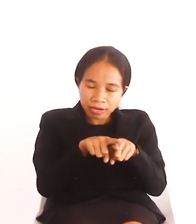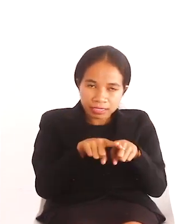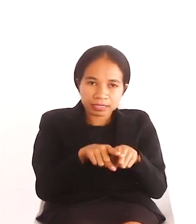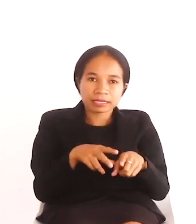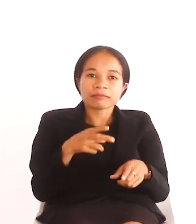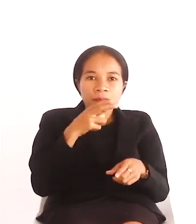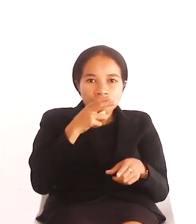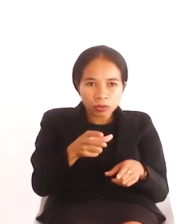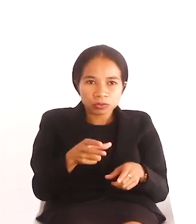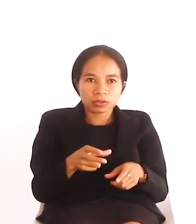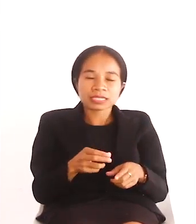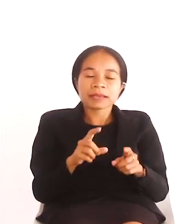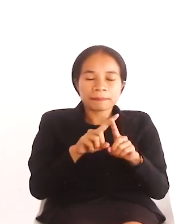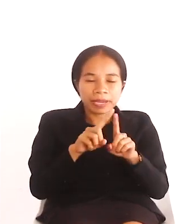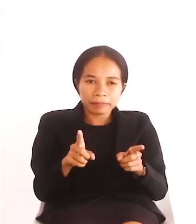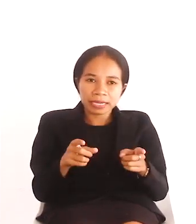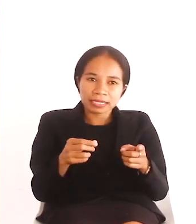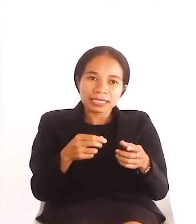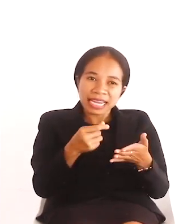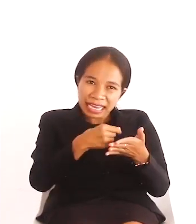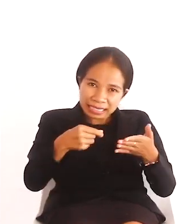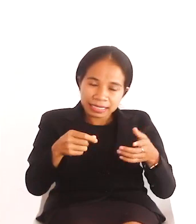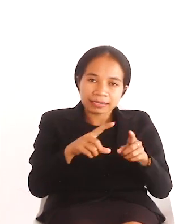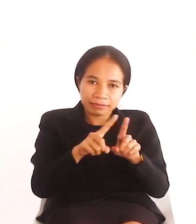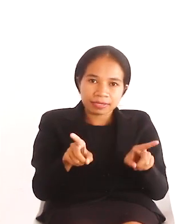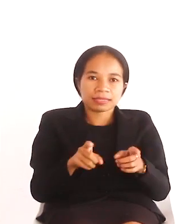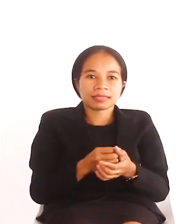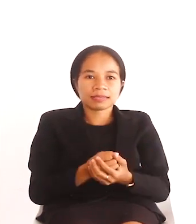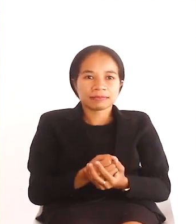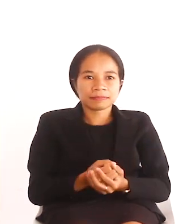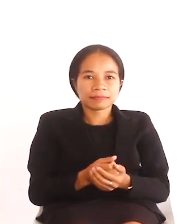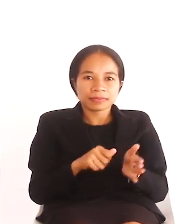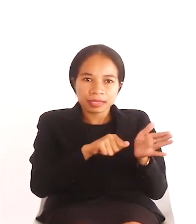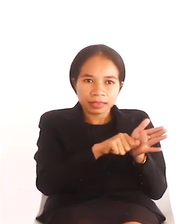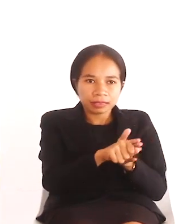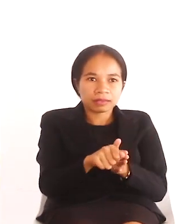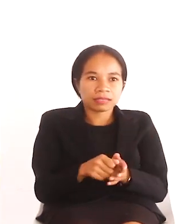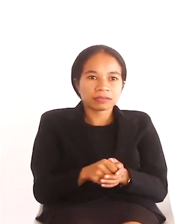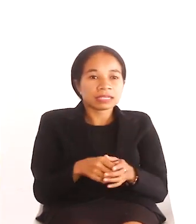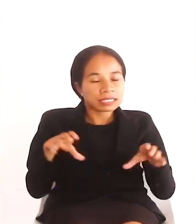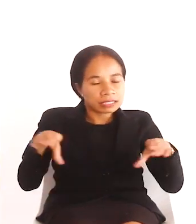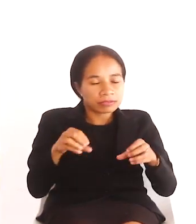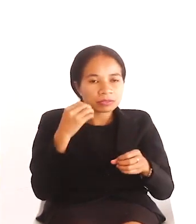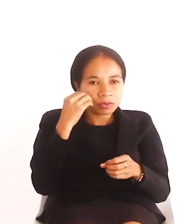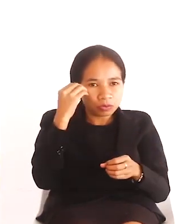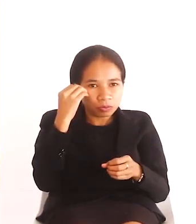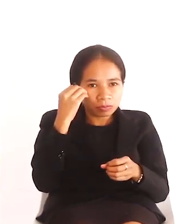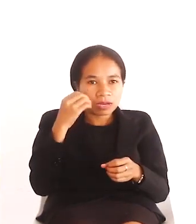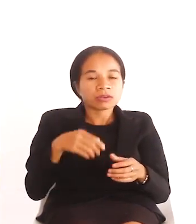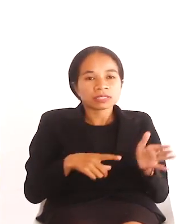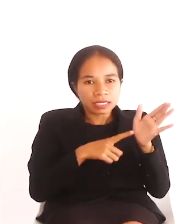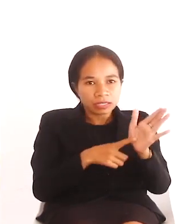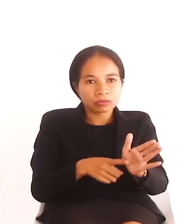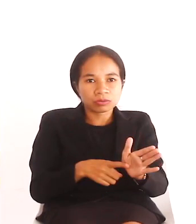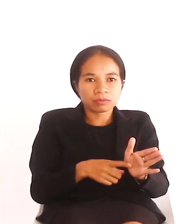portugues, mabe ni nia so letra la hanesan. Antonimo. ba serviço ba uma, hau se fo sai lia